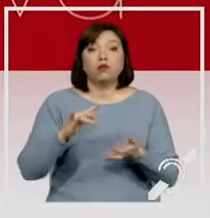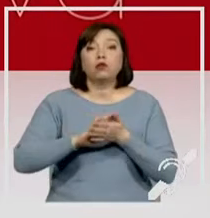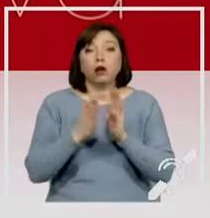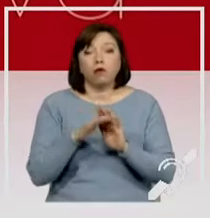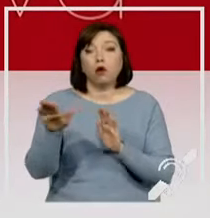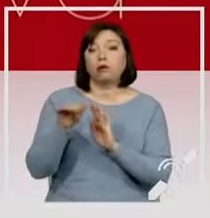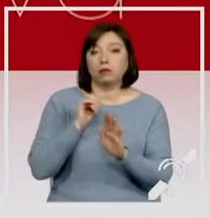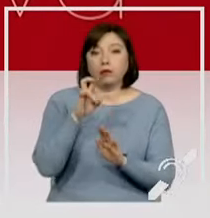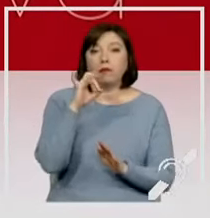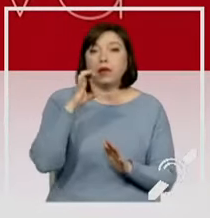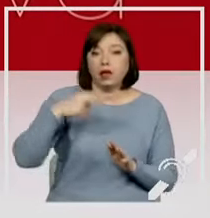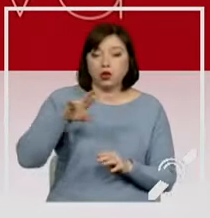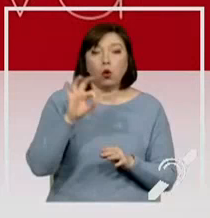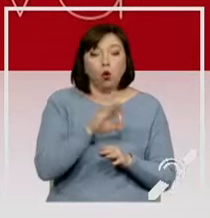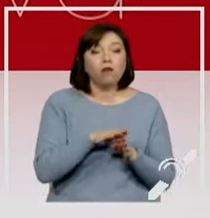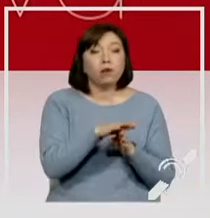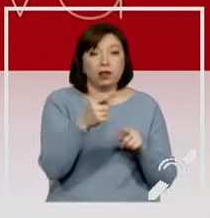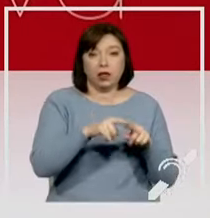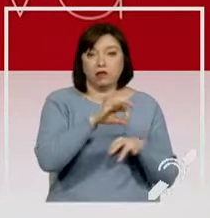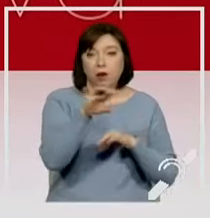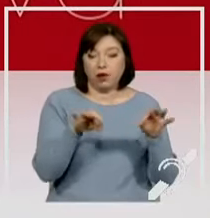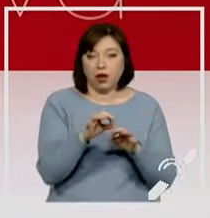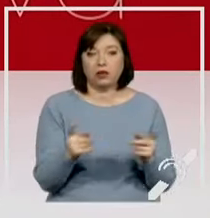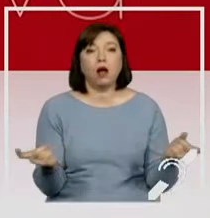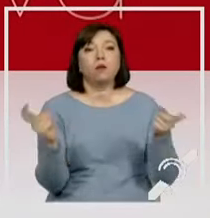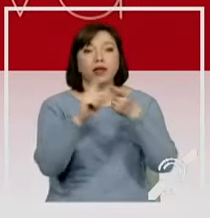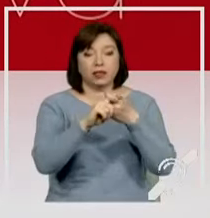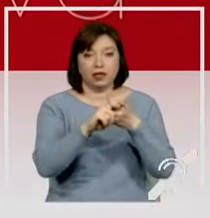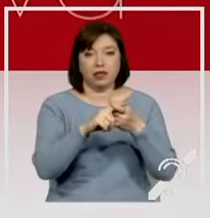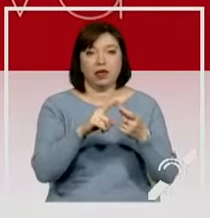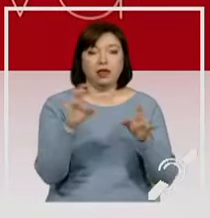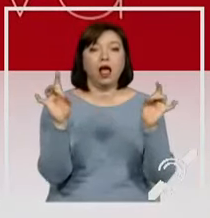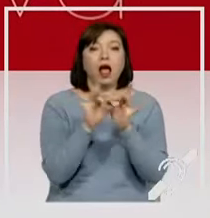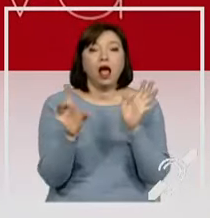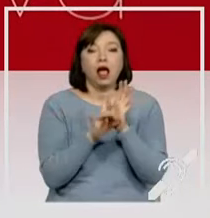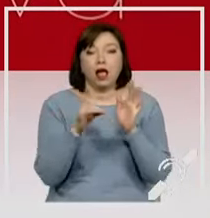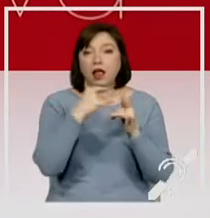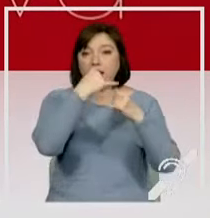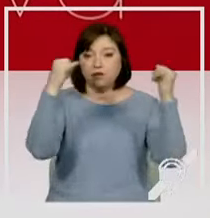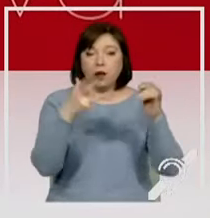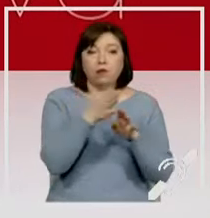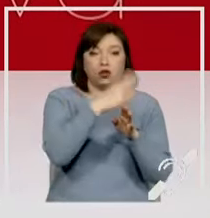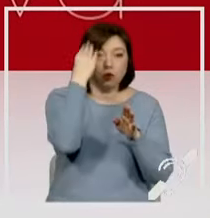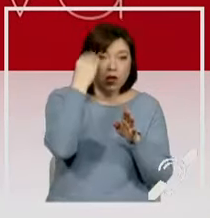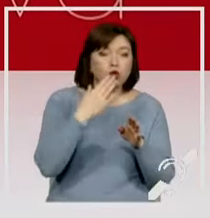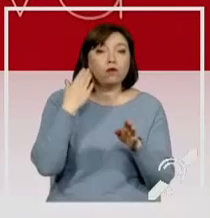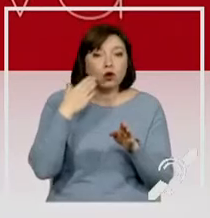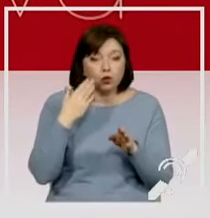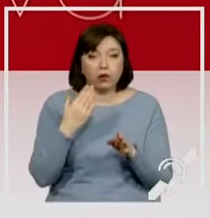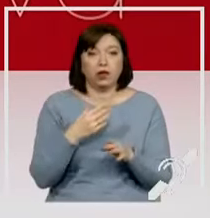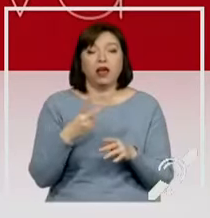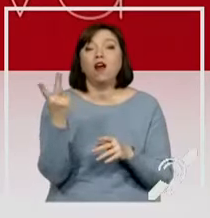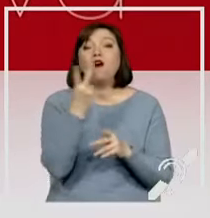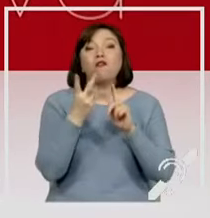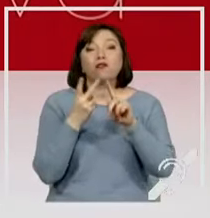de împrumut cu BERD privind implementarea proiectului interconectarea rețelelor de energie electrică între Republica Moldova și România, faza